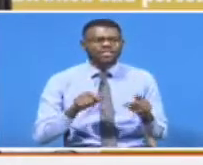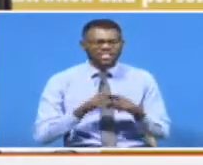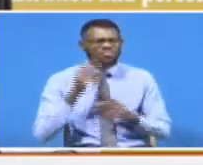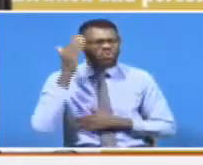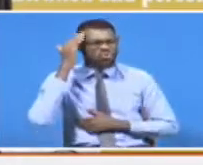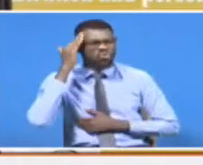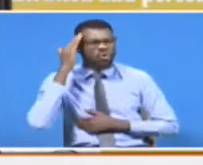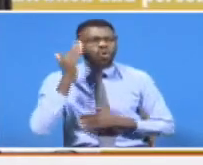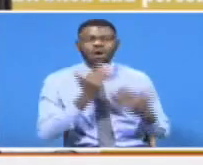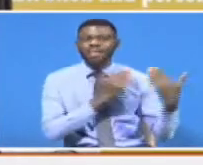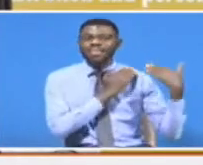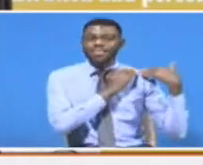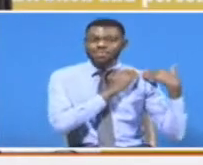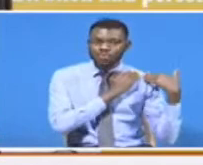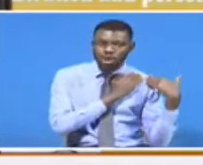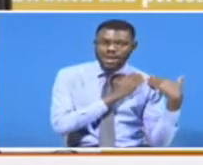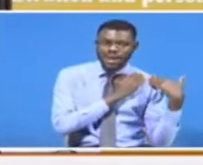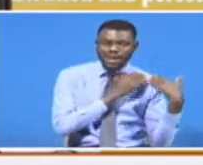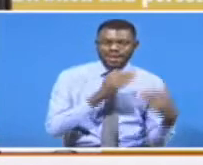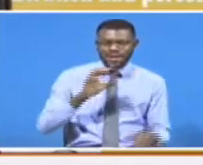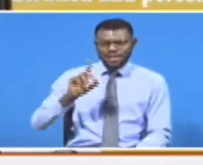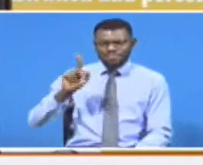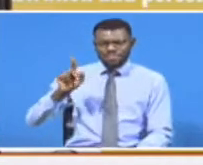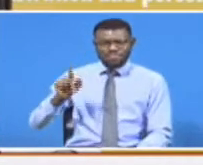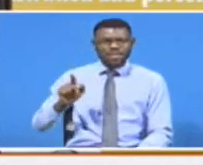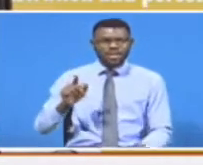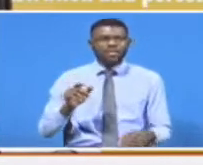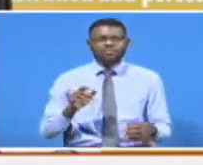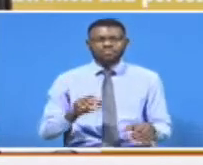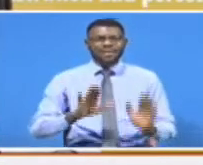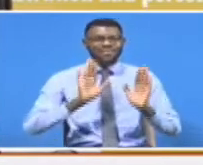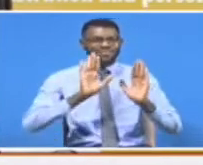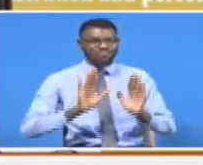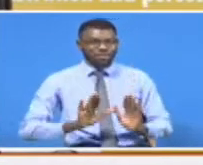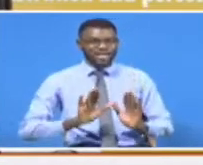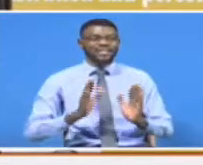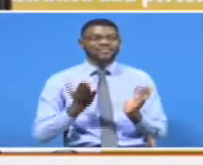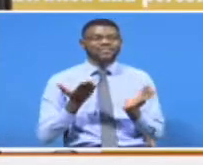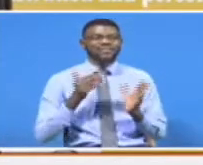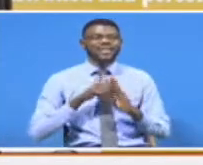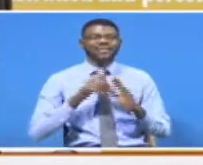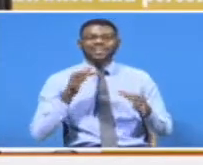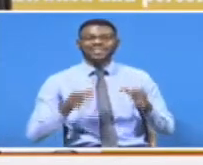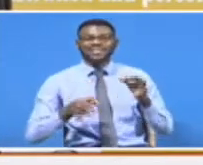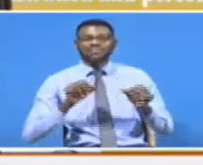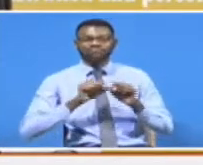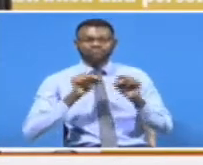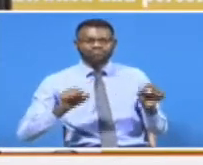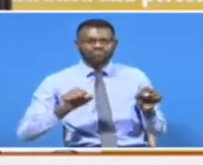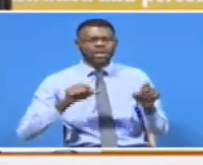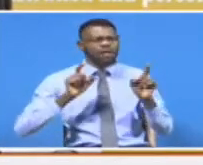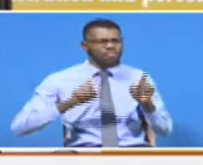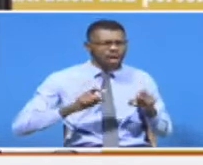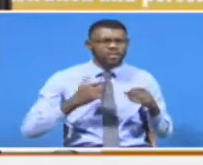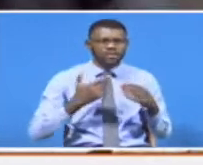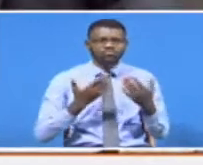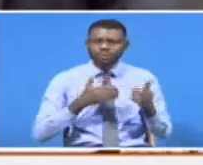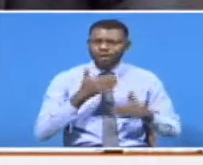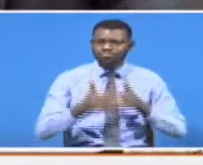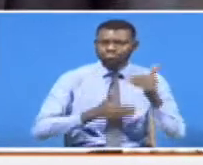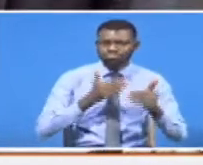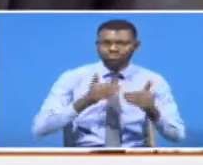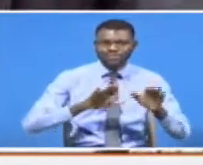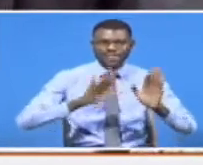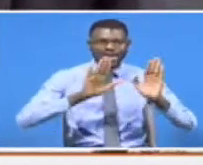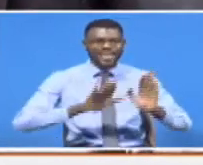DPP is in our justice system. Hence the need for you to be more diligent in carrying out this